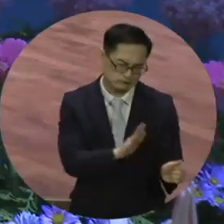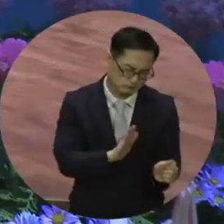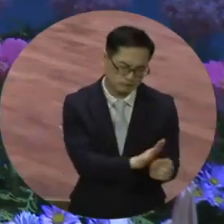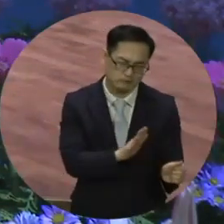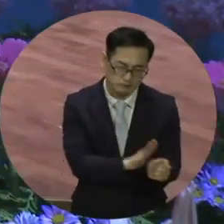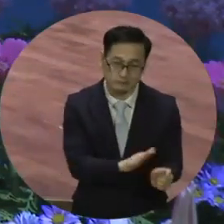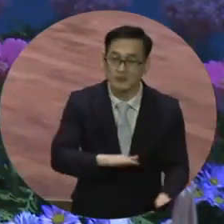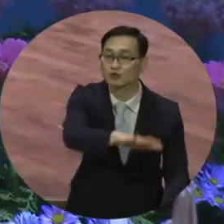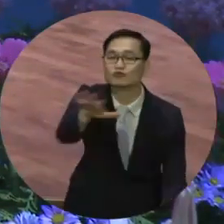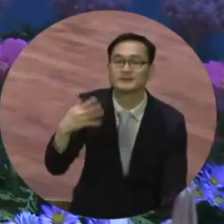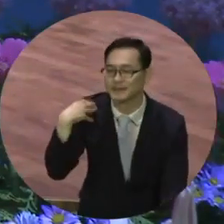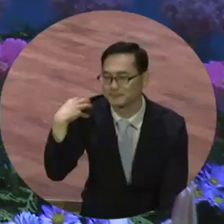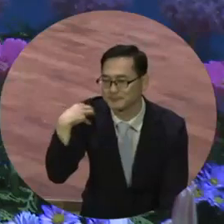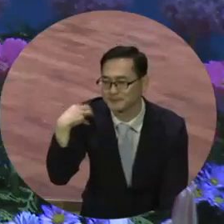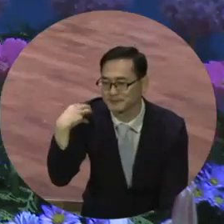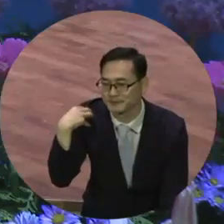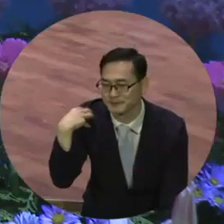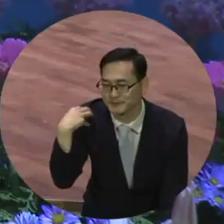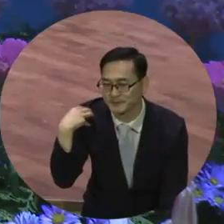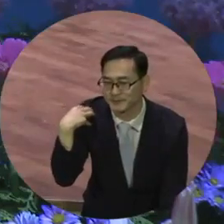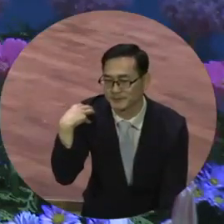사명인 줄 믿습니다.